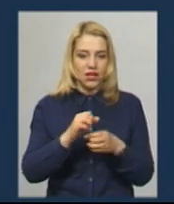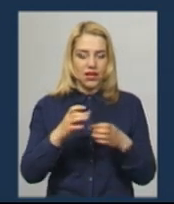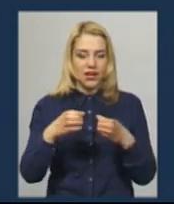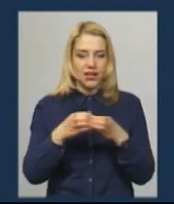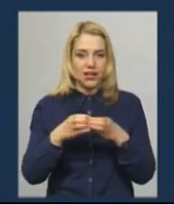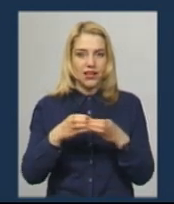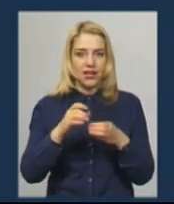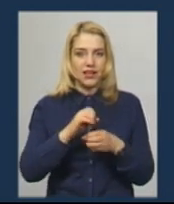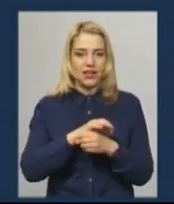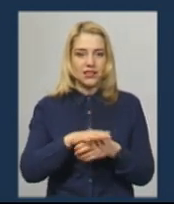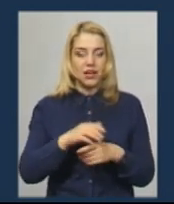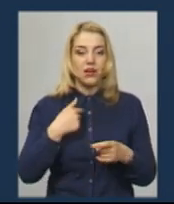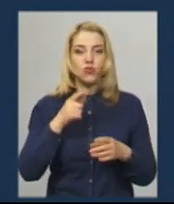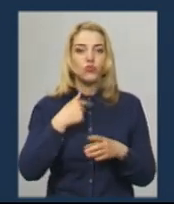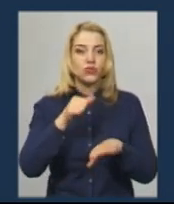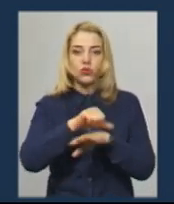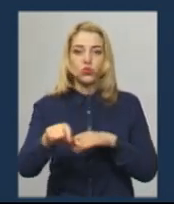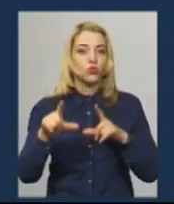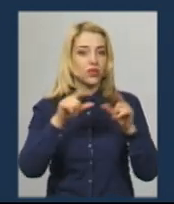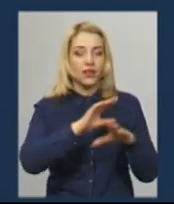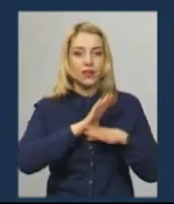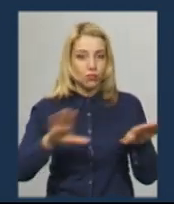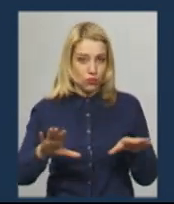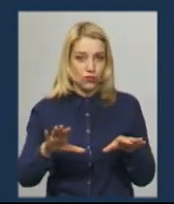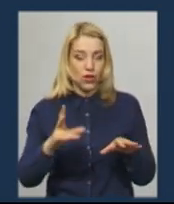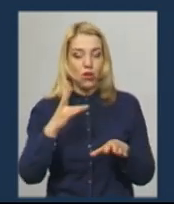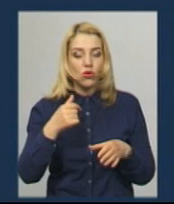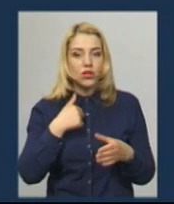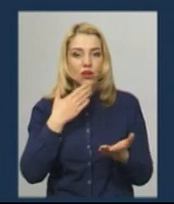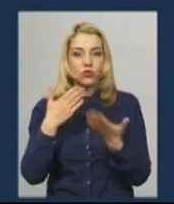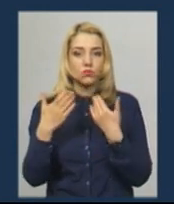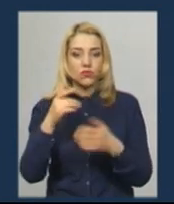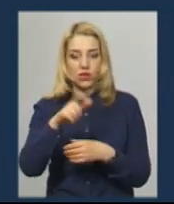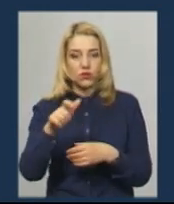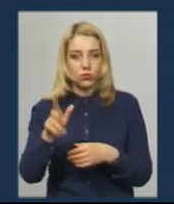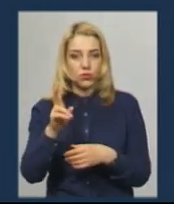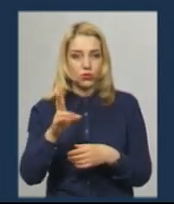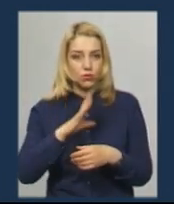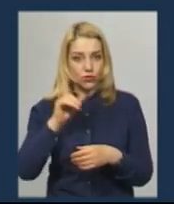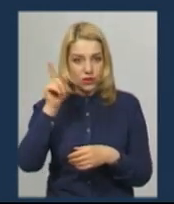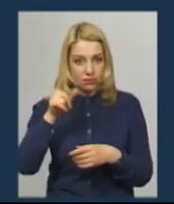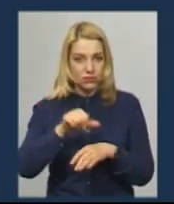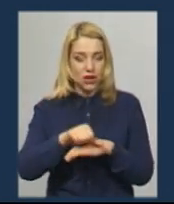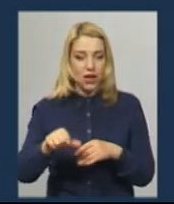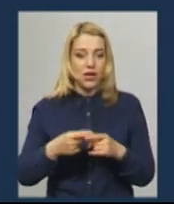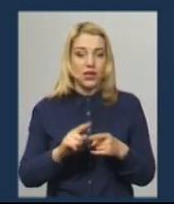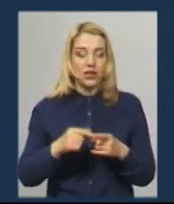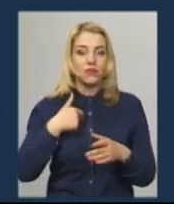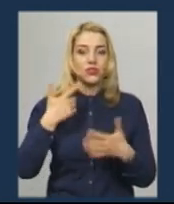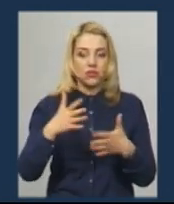за межі України не виїжджав. Але власне в мене були контакти. Я розумів, що певні ознаки в мене вже